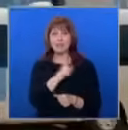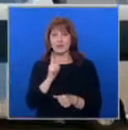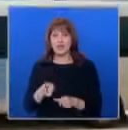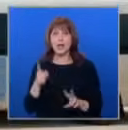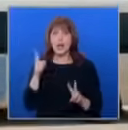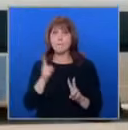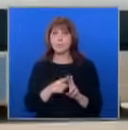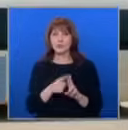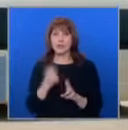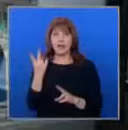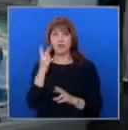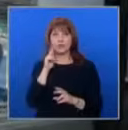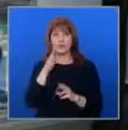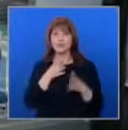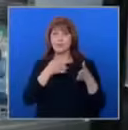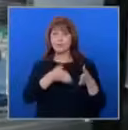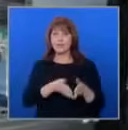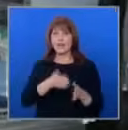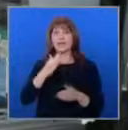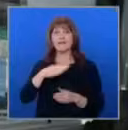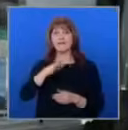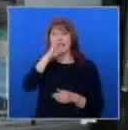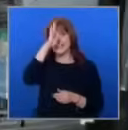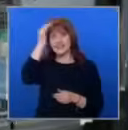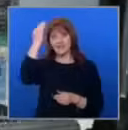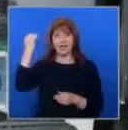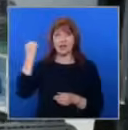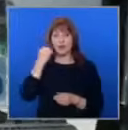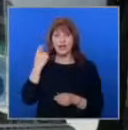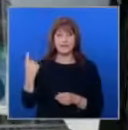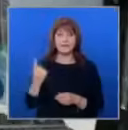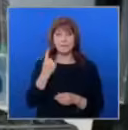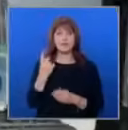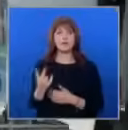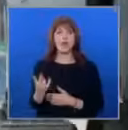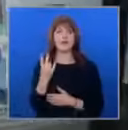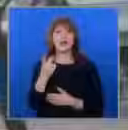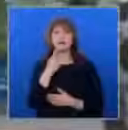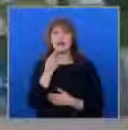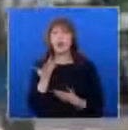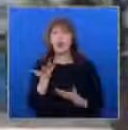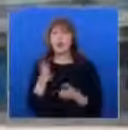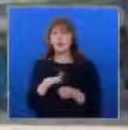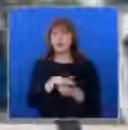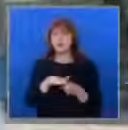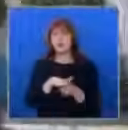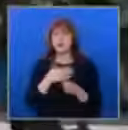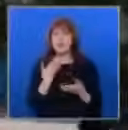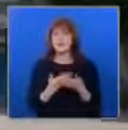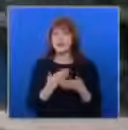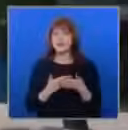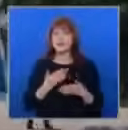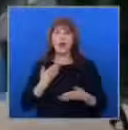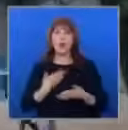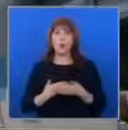Владимир Путин на двудневно посещение в Северна Корея за първи път от 2000-та година. Кое стои в основата на все по-близките отношения